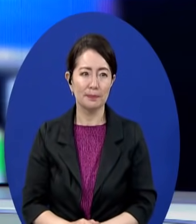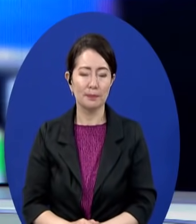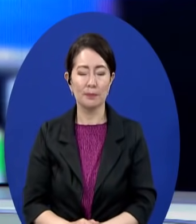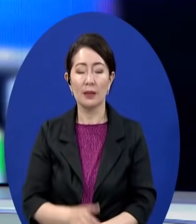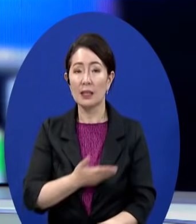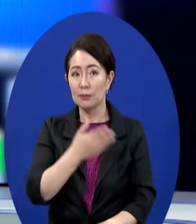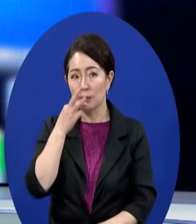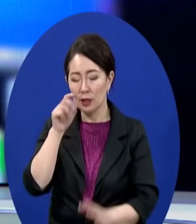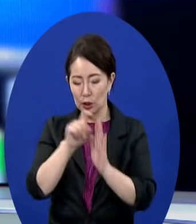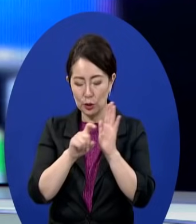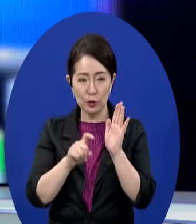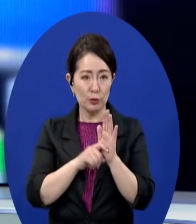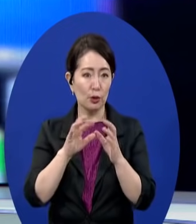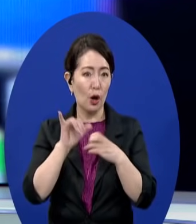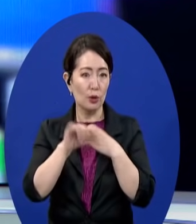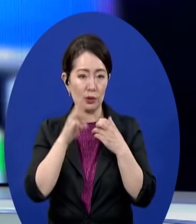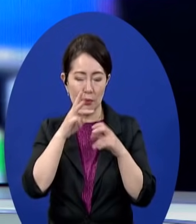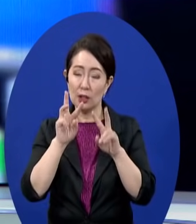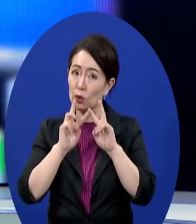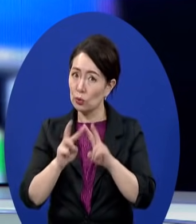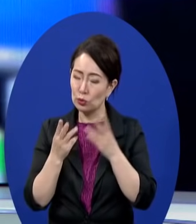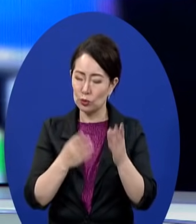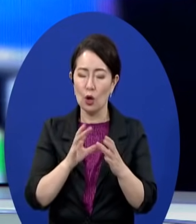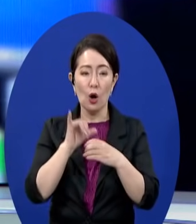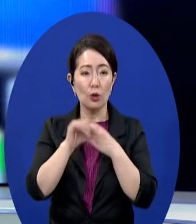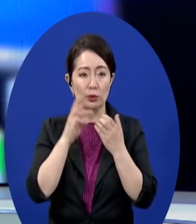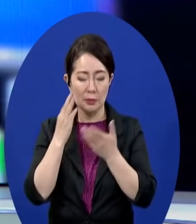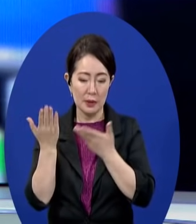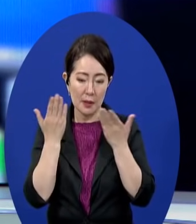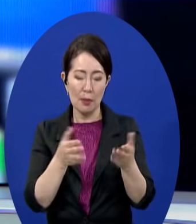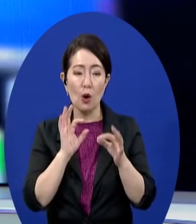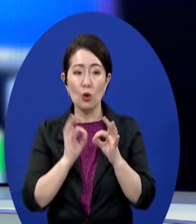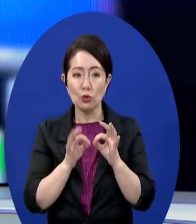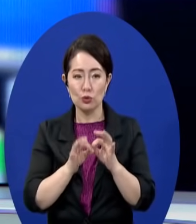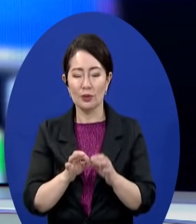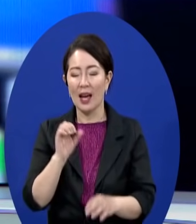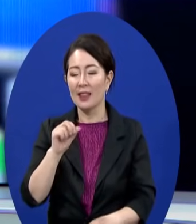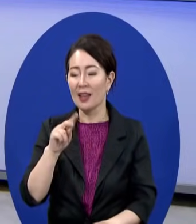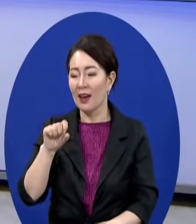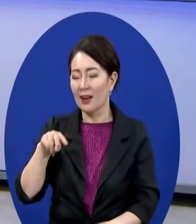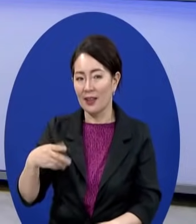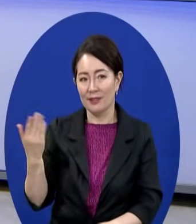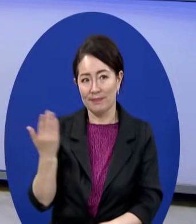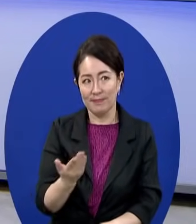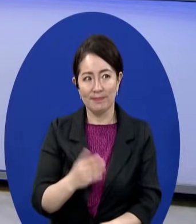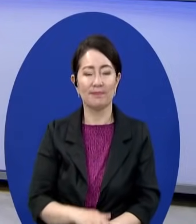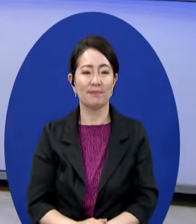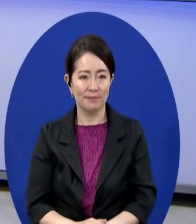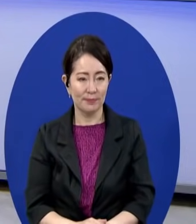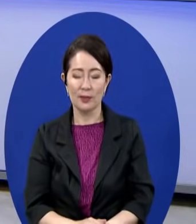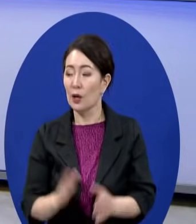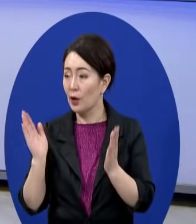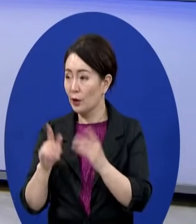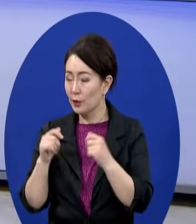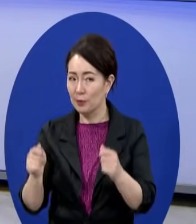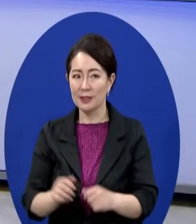Эрхэм үзэгчдэд цагийн үрд мэдээллийн хөтөлбөрөөр олон улсын мэдээлэлээр үргэлжлүүлээ. Олон улсын мэдээлэлээс өрхөөр орчуулагч редактор Алтан Гэрэл студид ажиллаж байна. Орой мэдэргээ. Орой мэд.